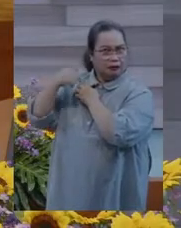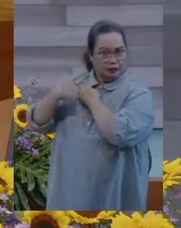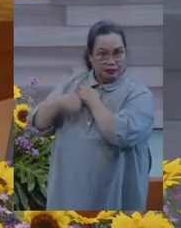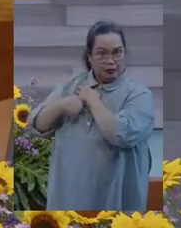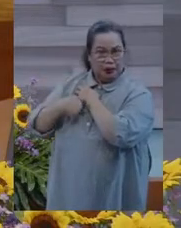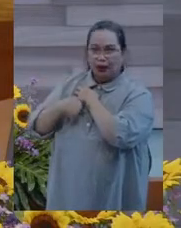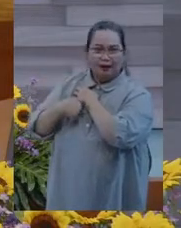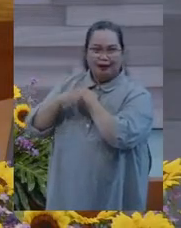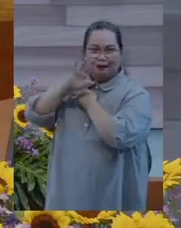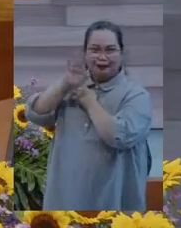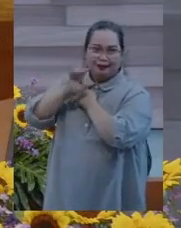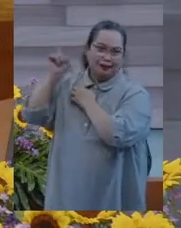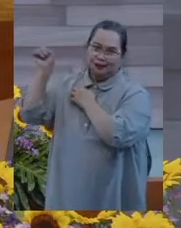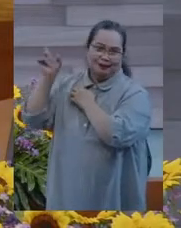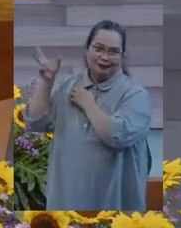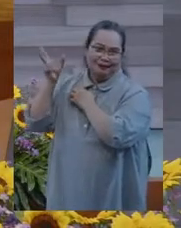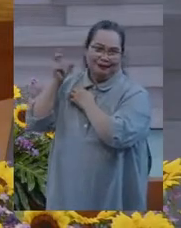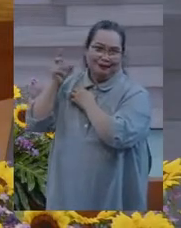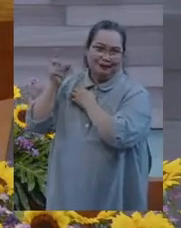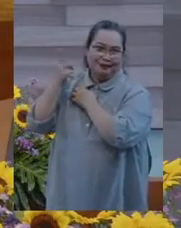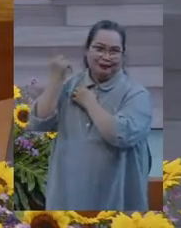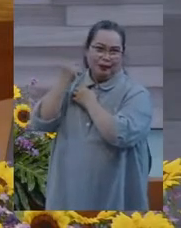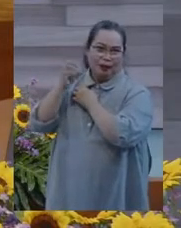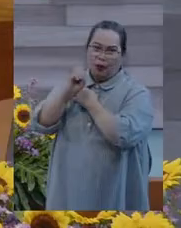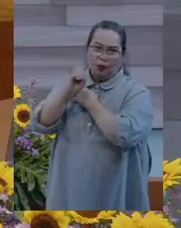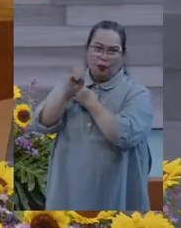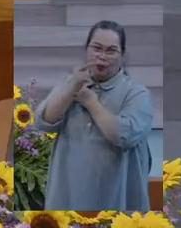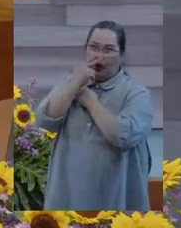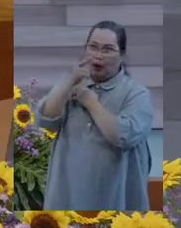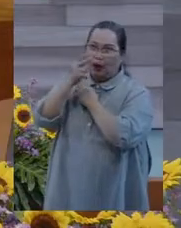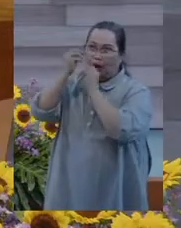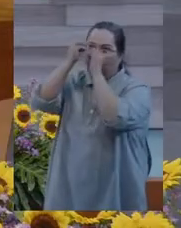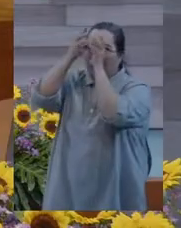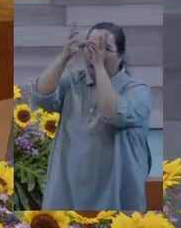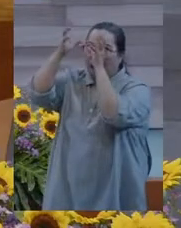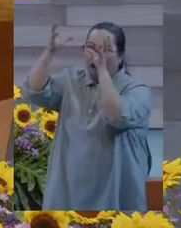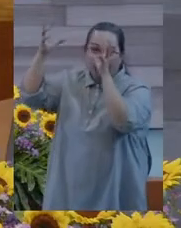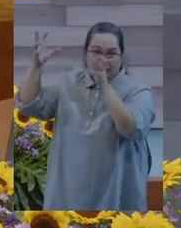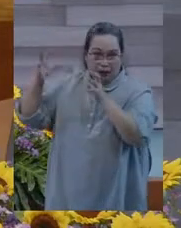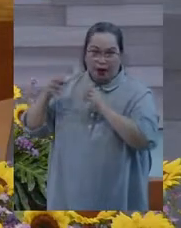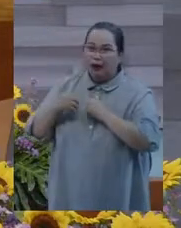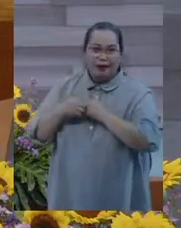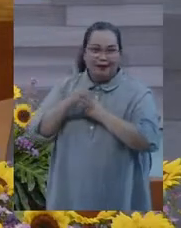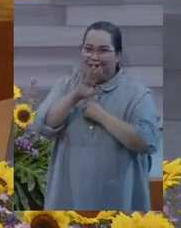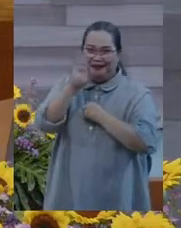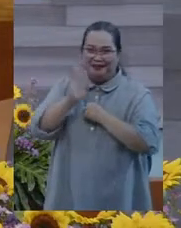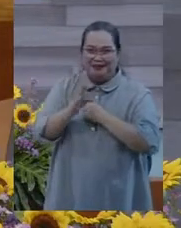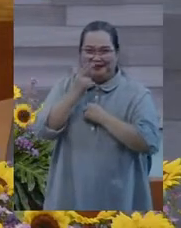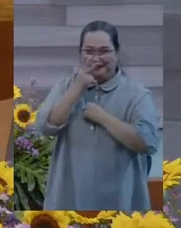langit. At wala pa po akong nakikita na vision.